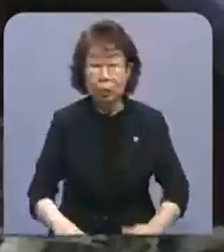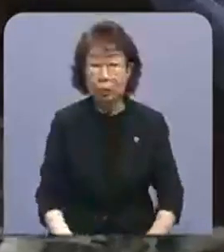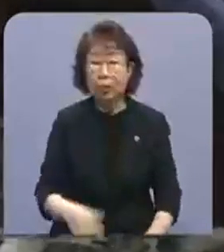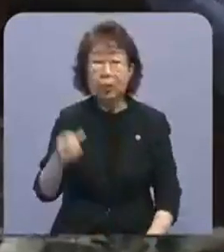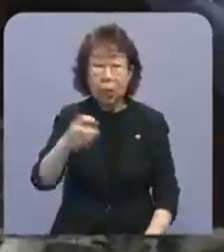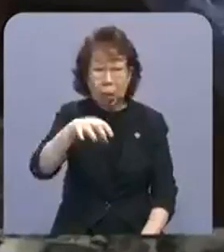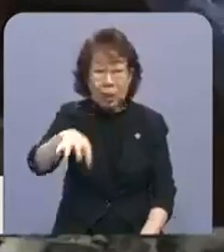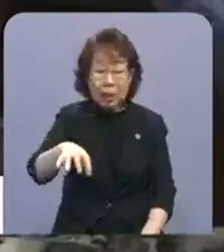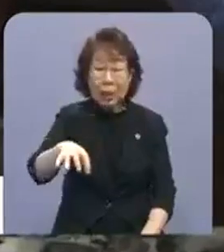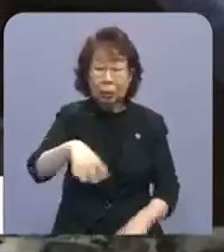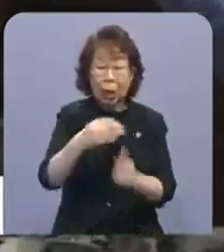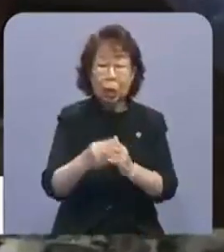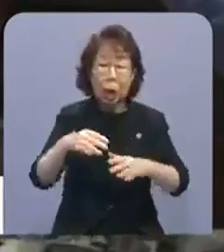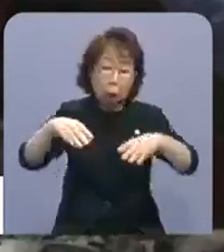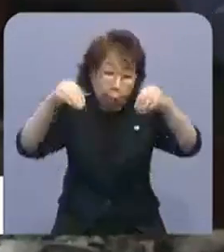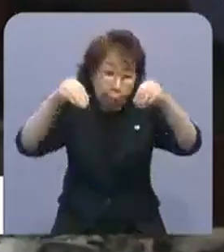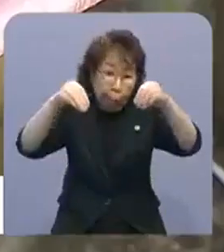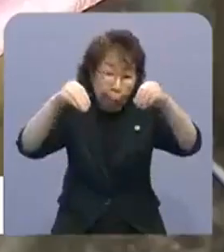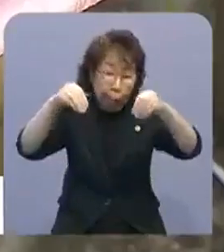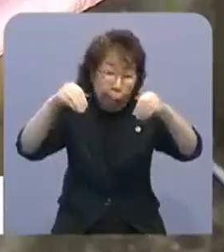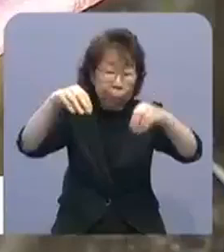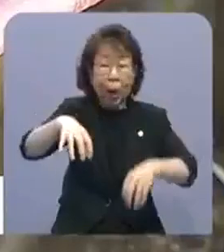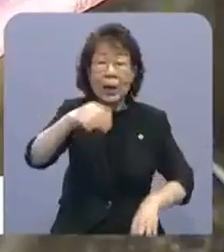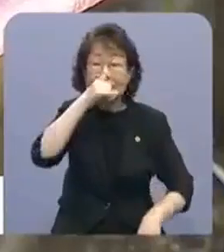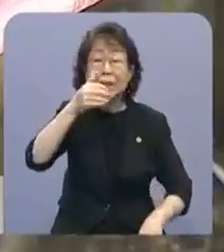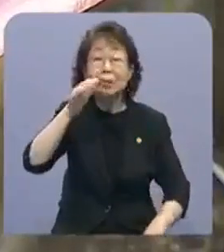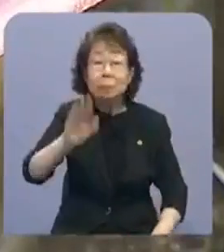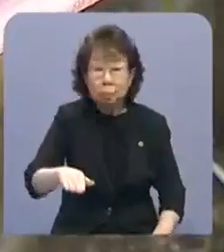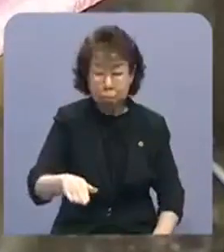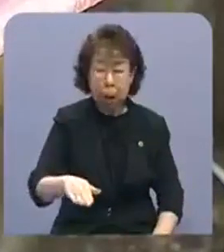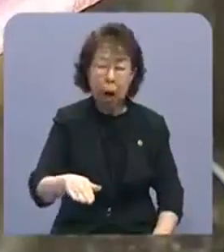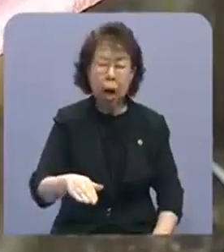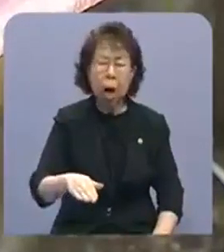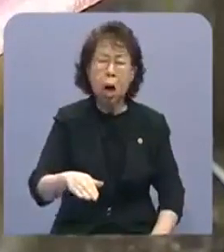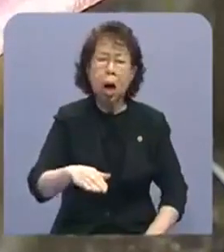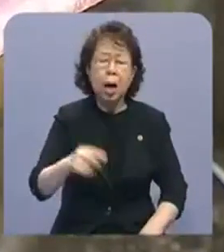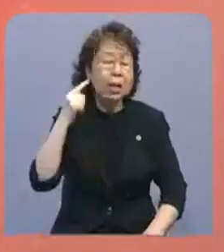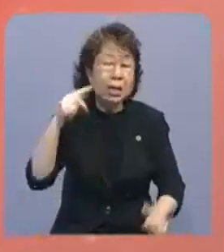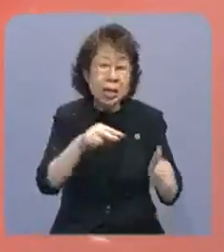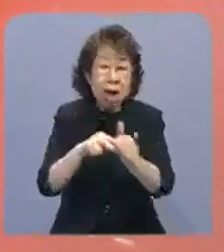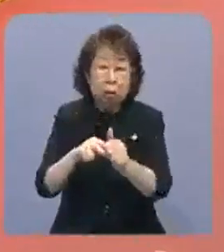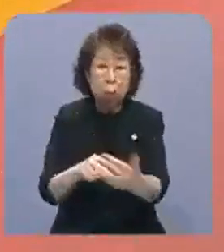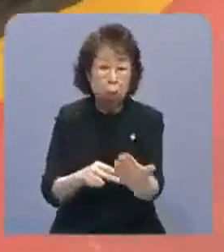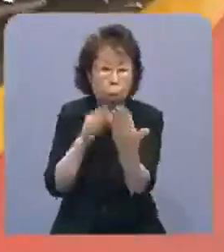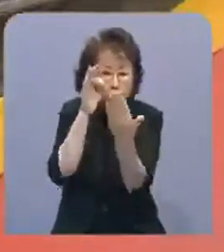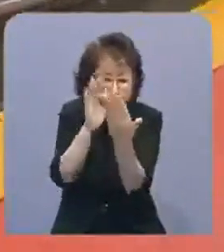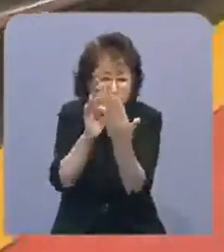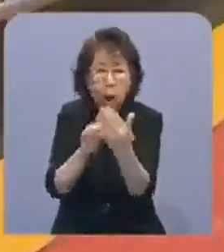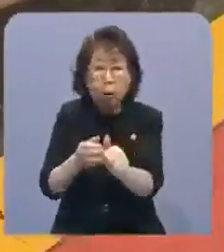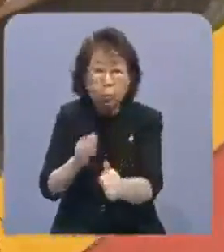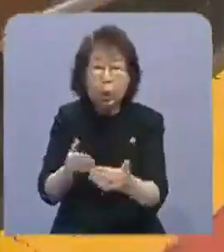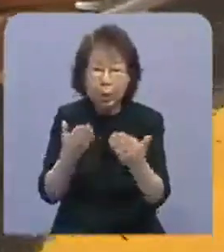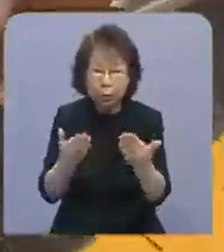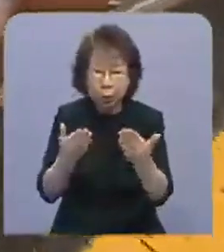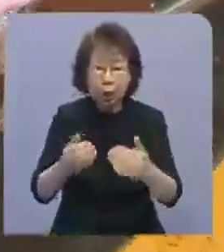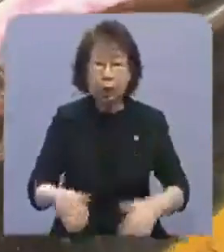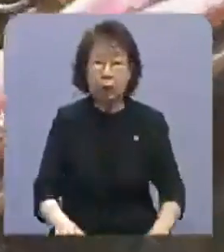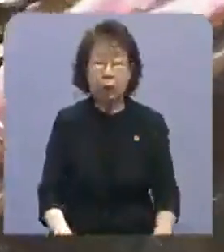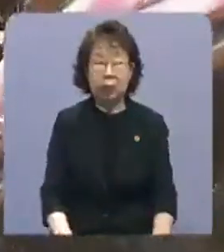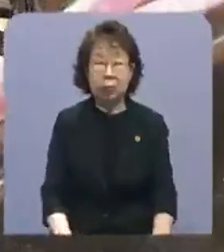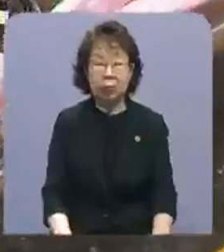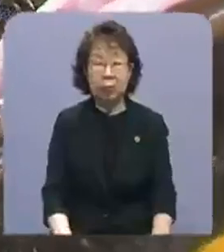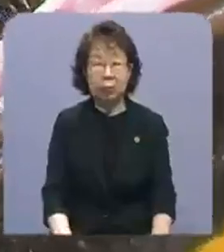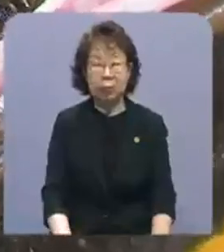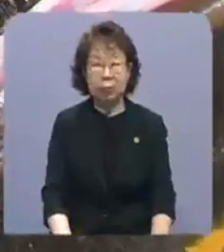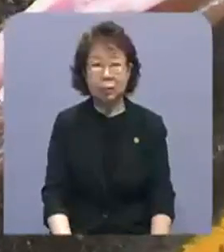지역에 따라 소강상태를 보이는 곳도 있겠다며 최신 기상정보를 참고해 달라 고 당부했습니다 tbs